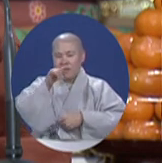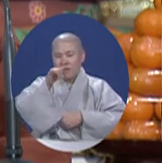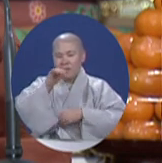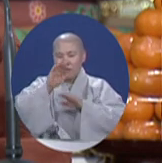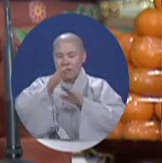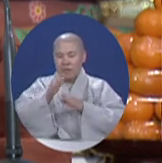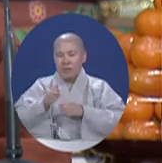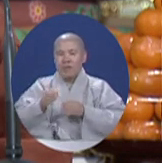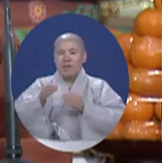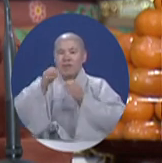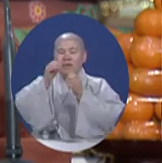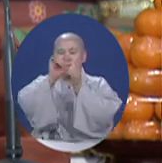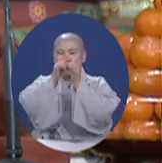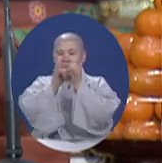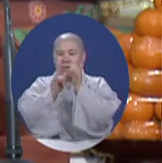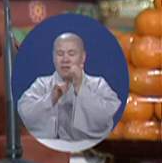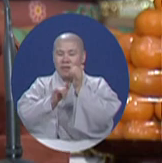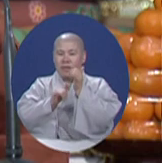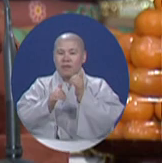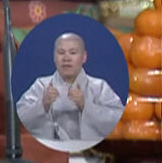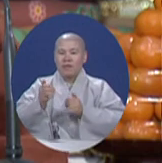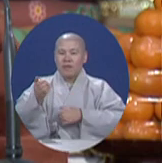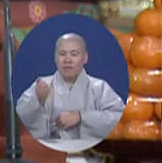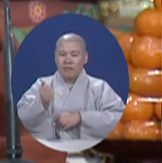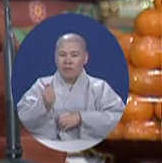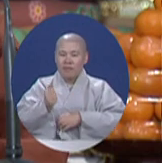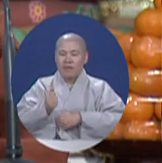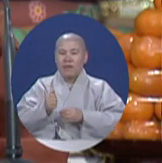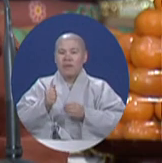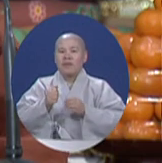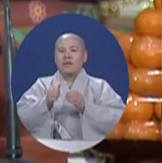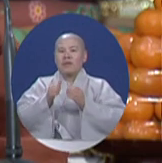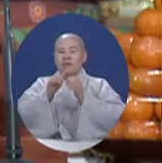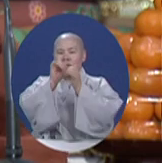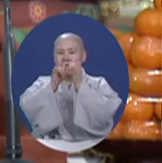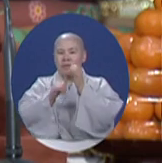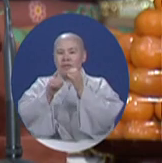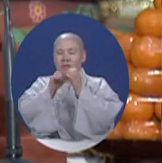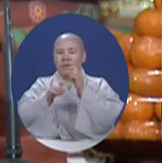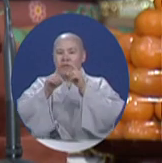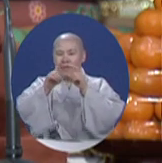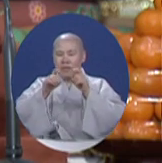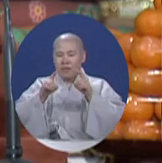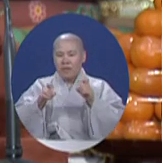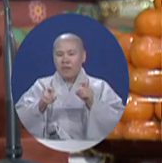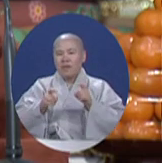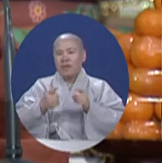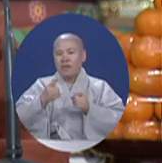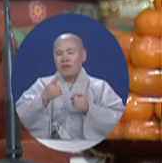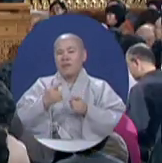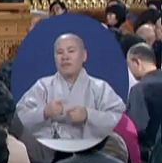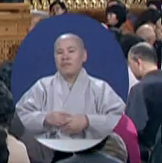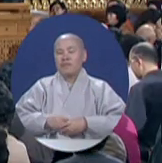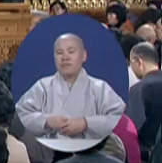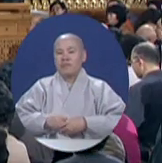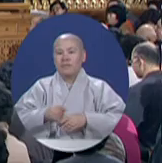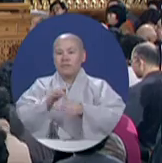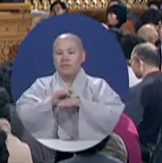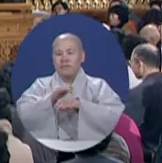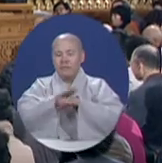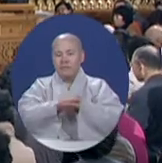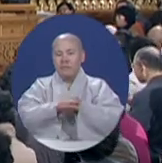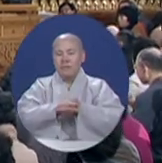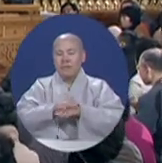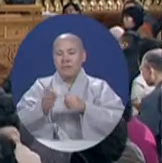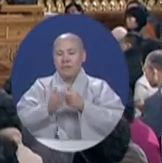그런 전통을 이어오는 게 그 전통 사찰 대중의 가풍이거든요. 그래서